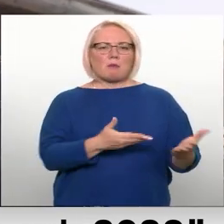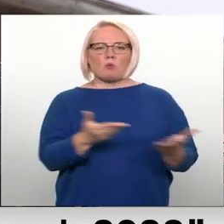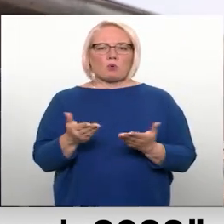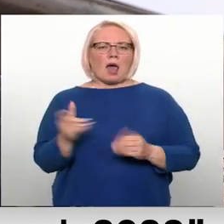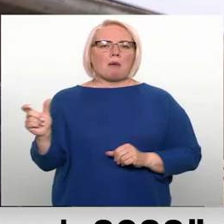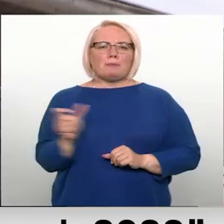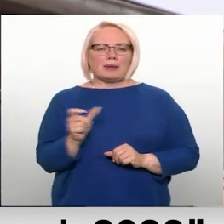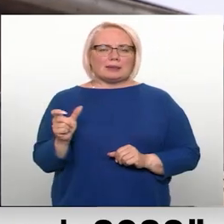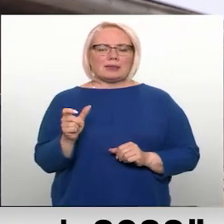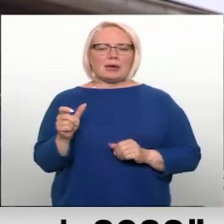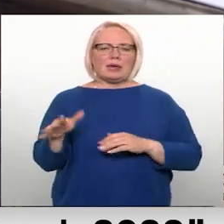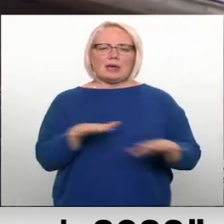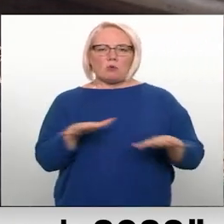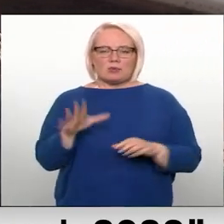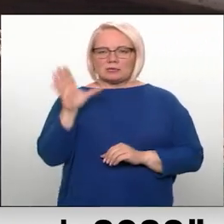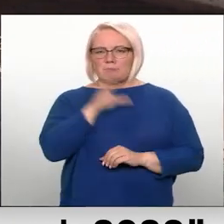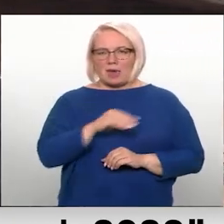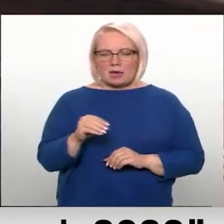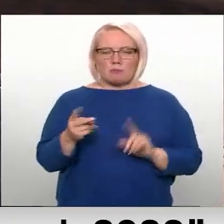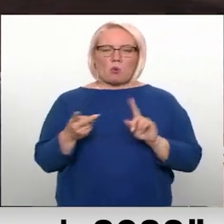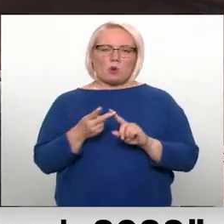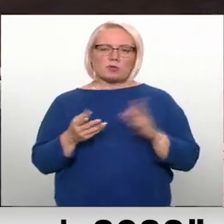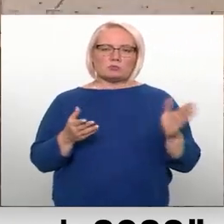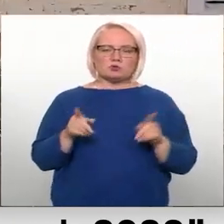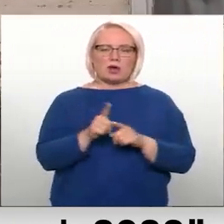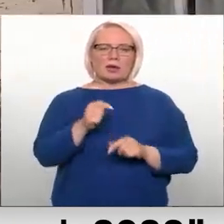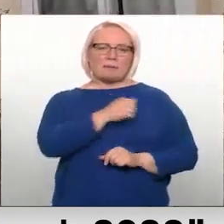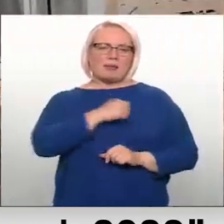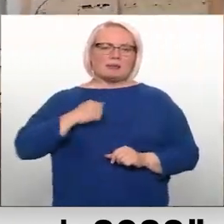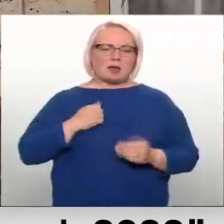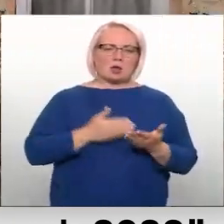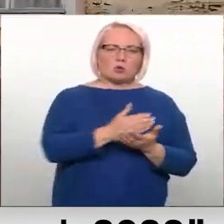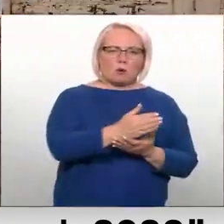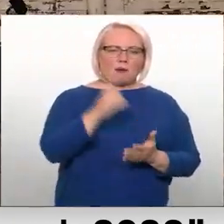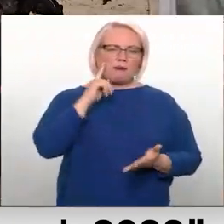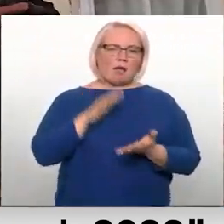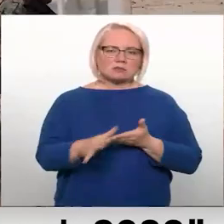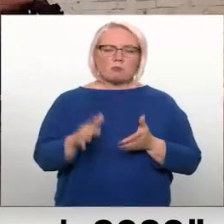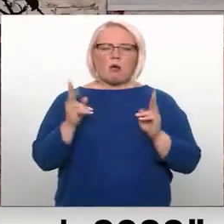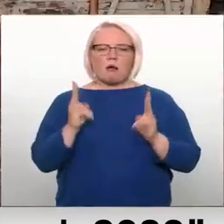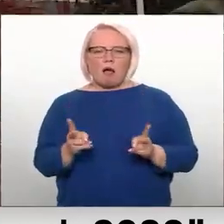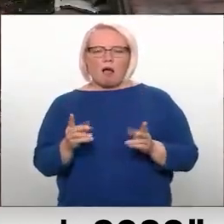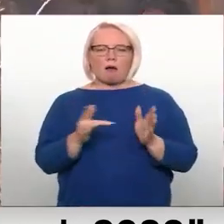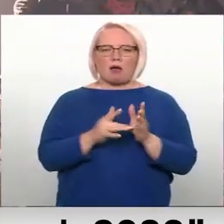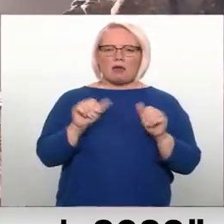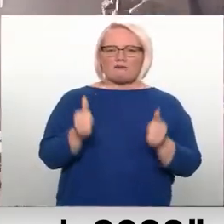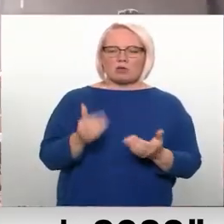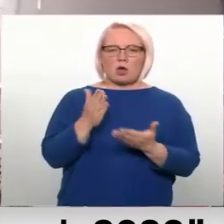brīdī reaģēt spējīgiem. Un otras puses arī militāram segmentam ir jāsaprot, kas kādā veidā notiek